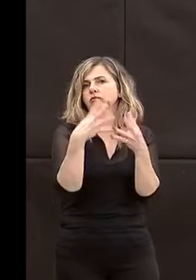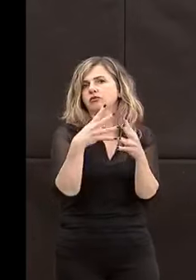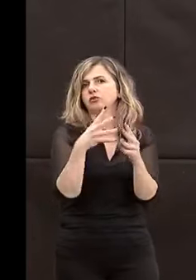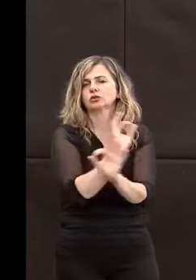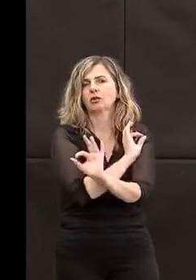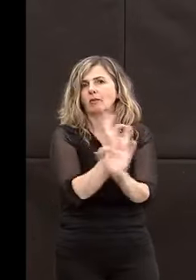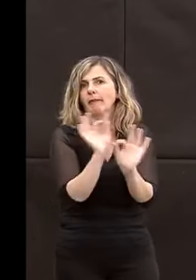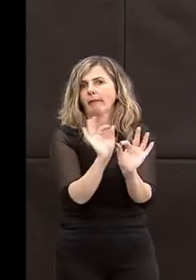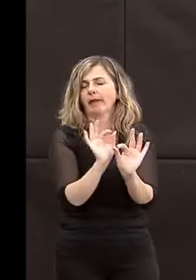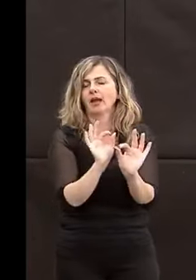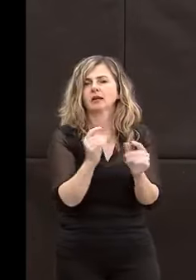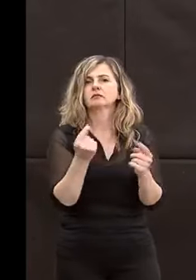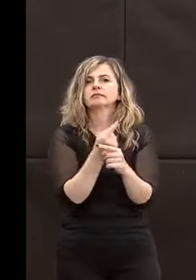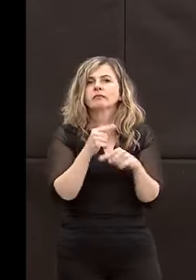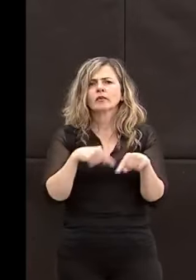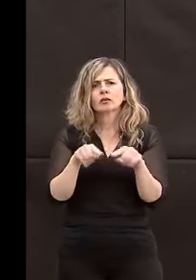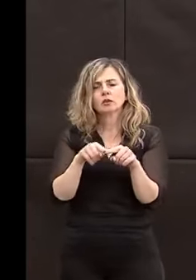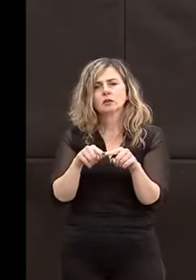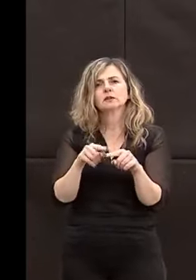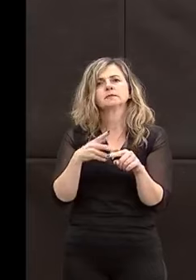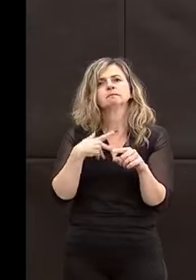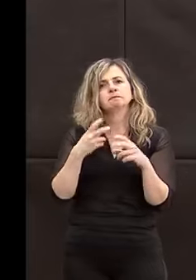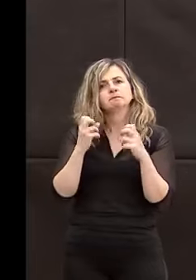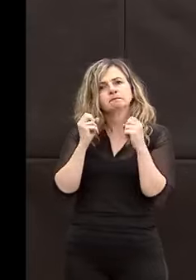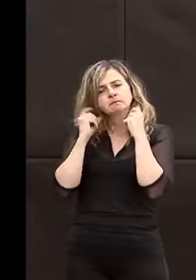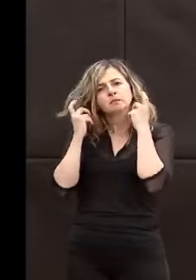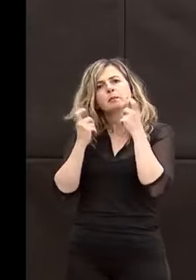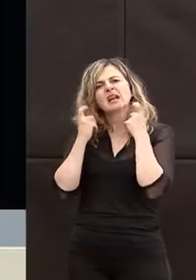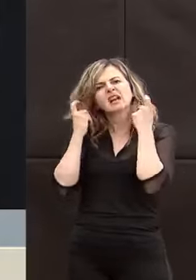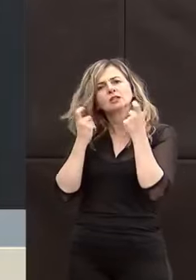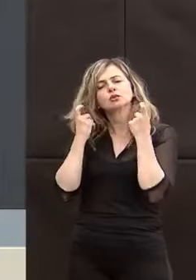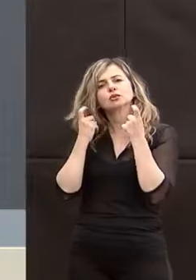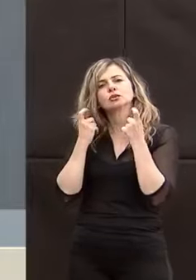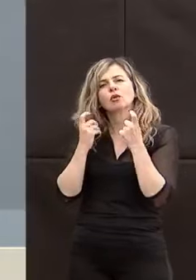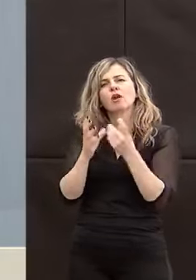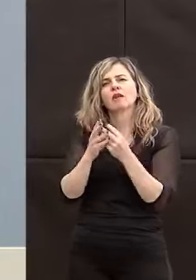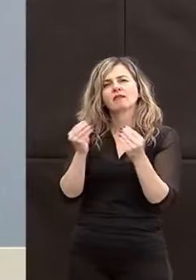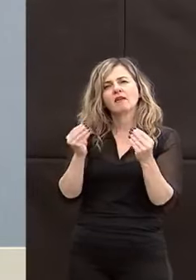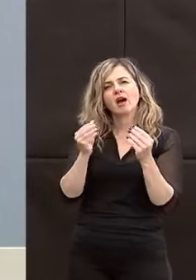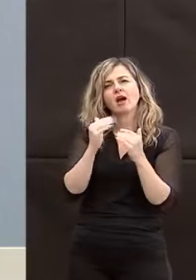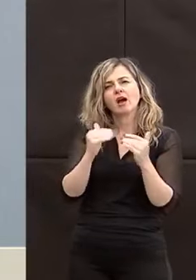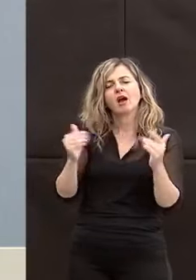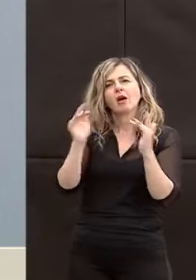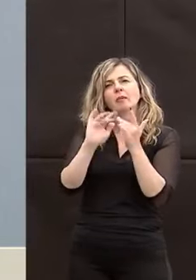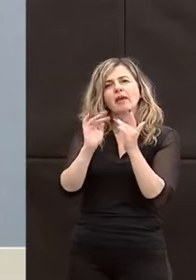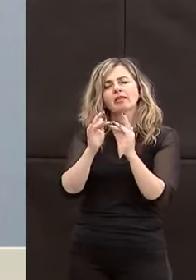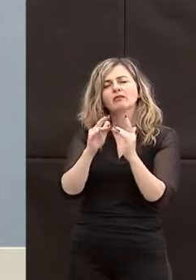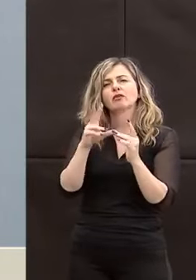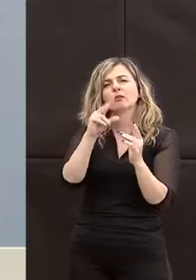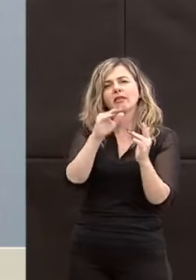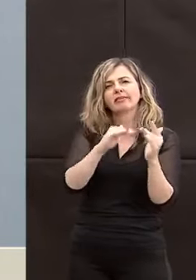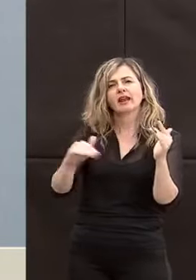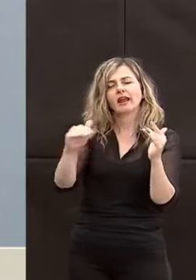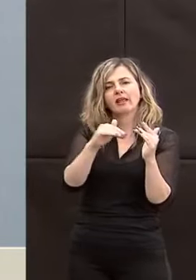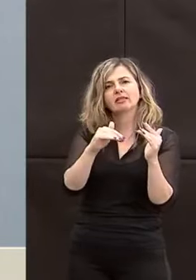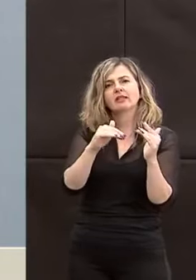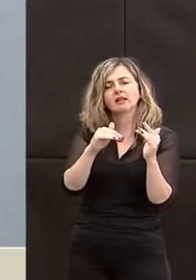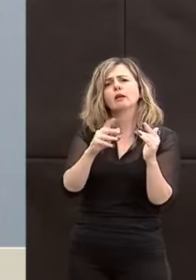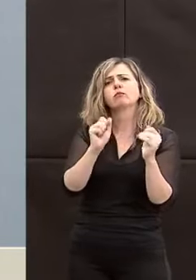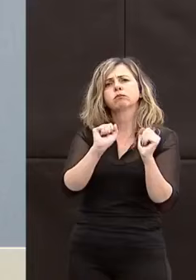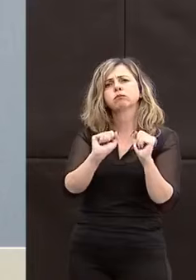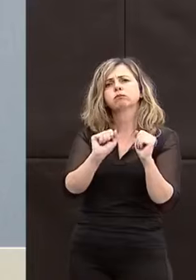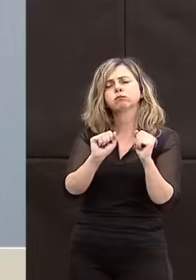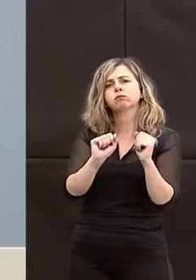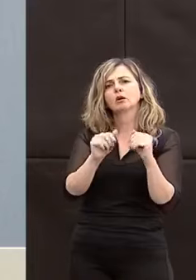e noi abbiamo forse una piccola presunzione che è quella di fare una piattaforma trentina a cui possono parte